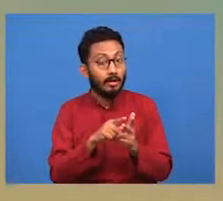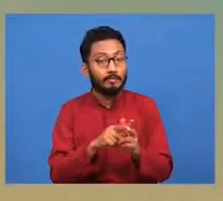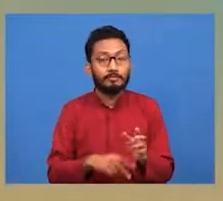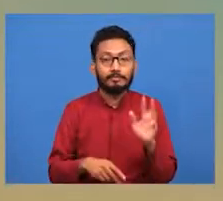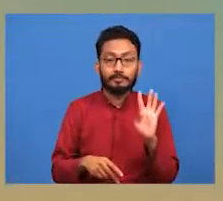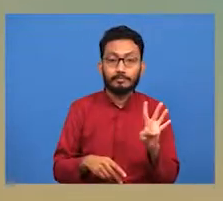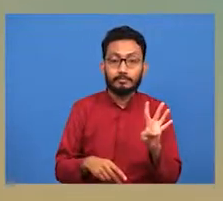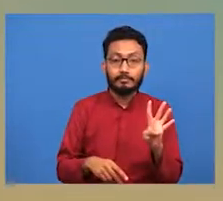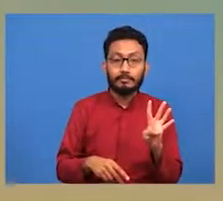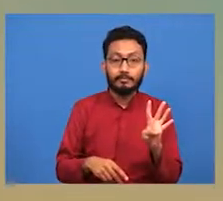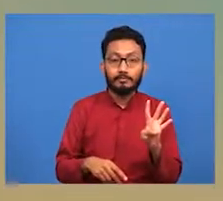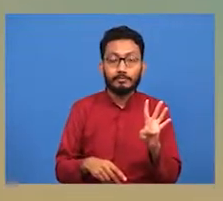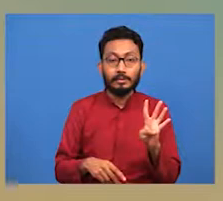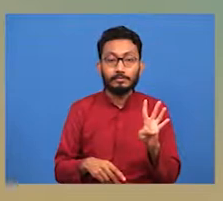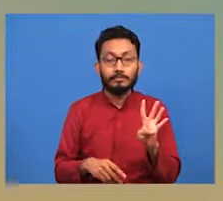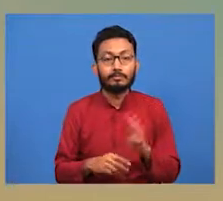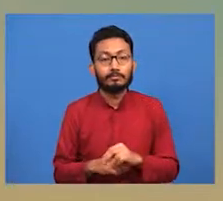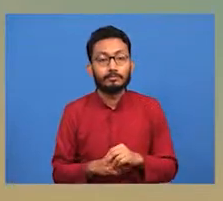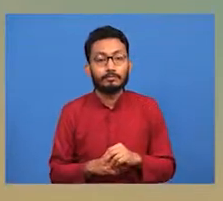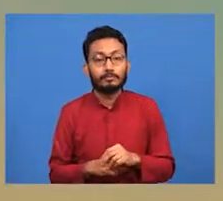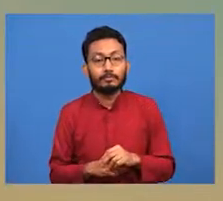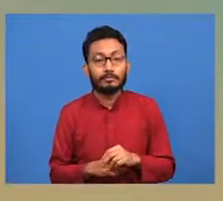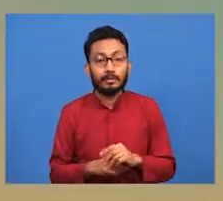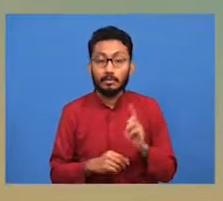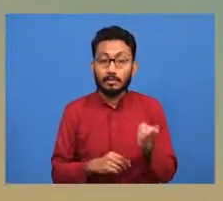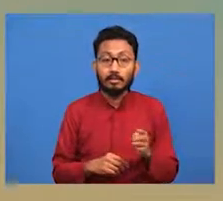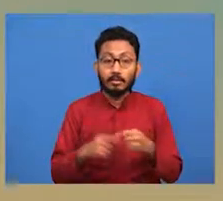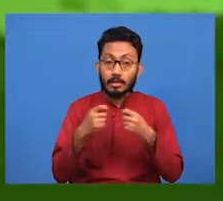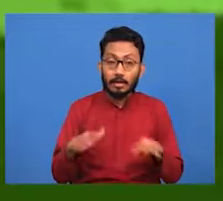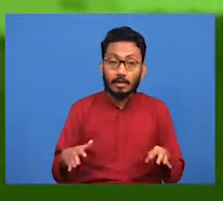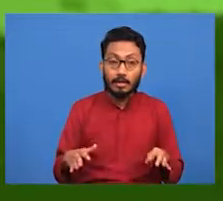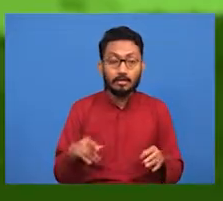Dan keempat, Glenn tinggal.